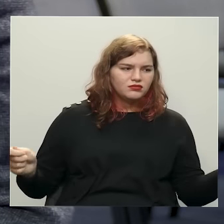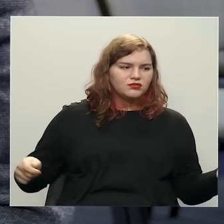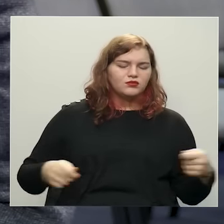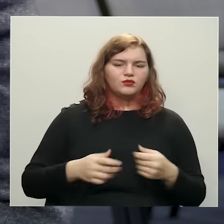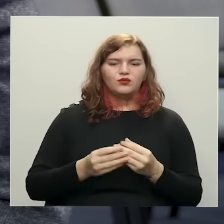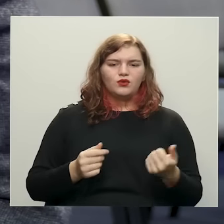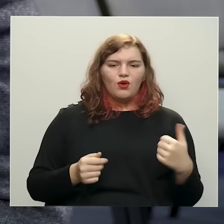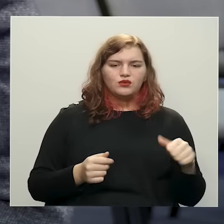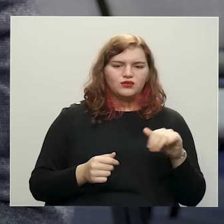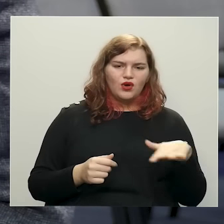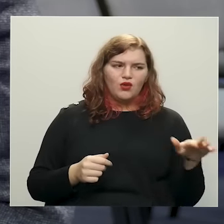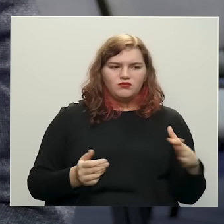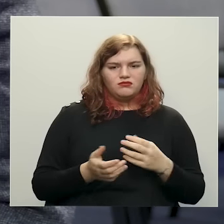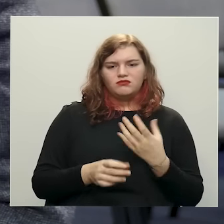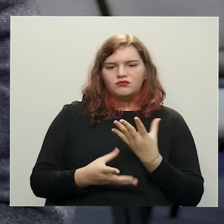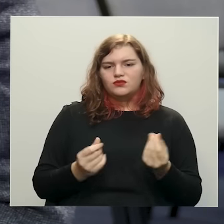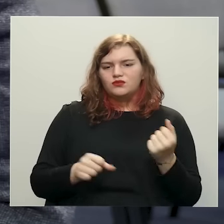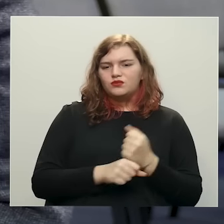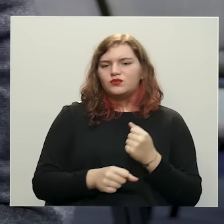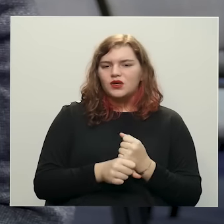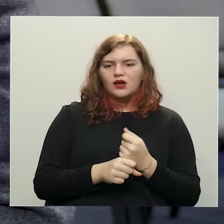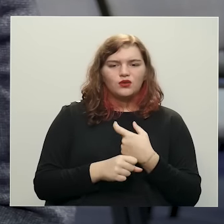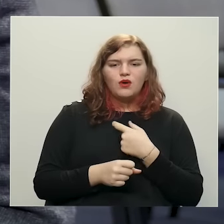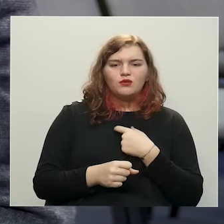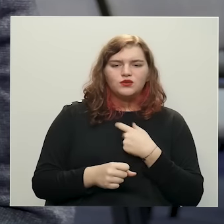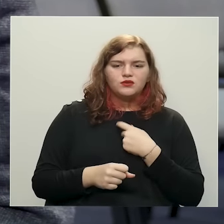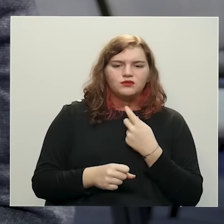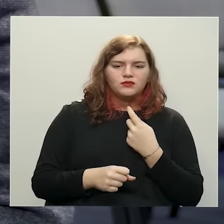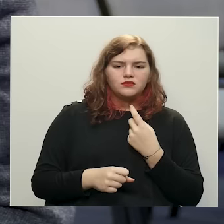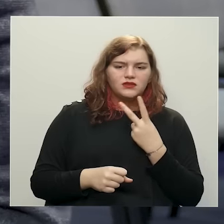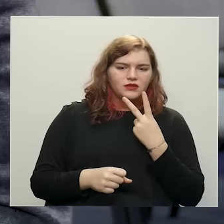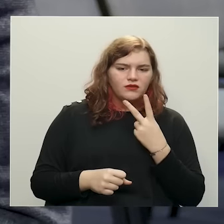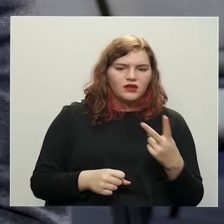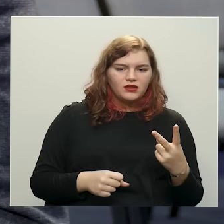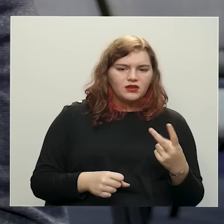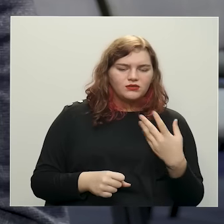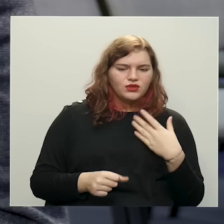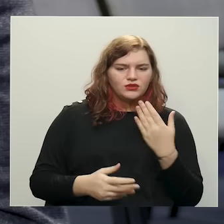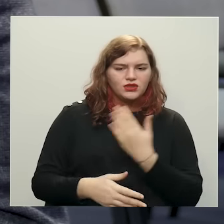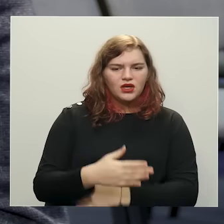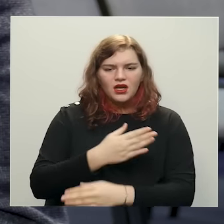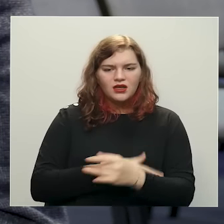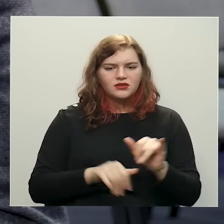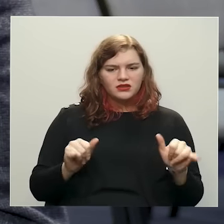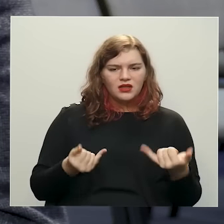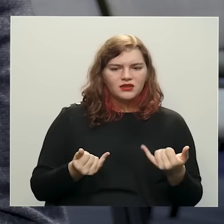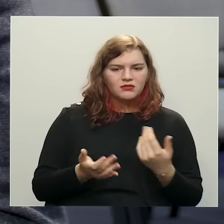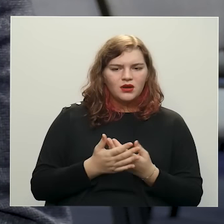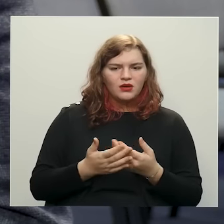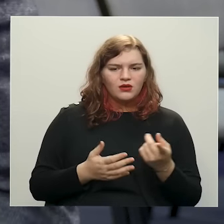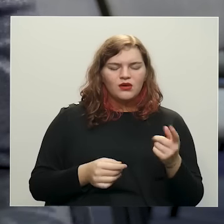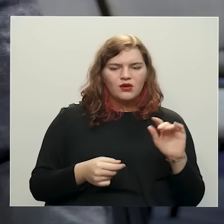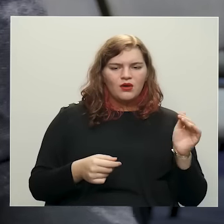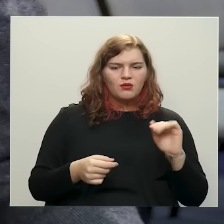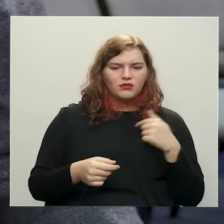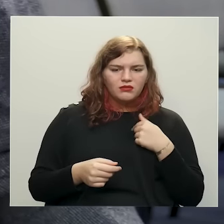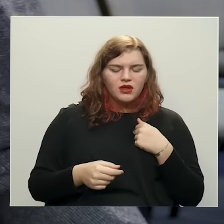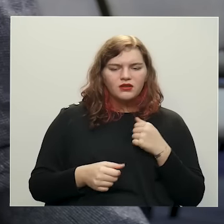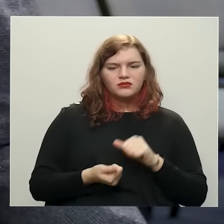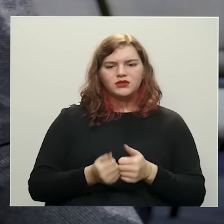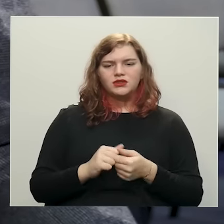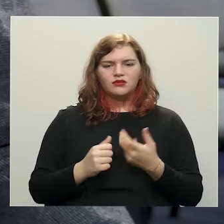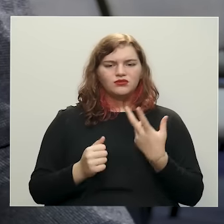copii. Și n-am putut să ne dăm seama de ce handicap s-a născut ea sau i